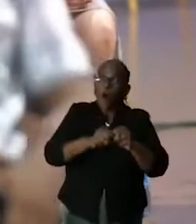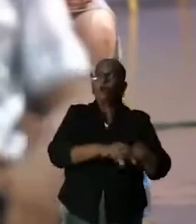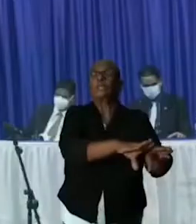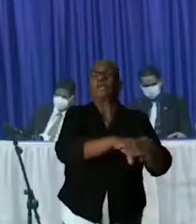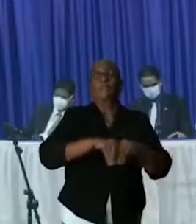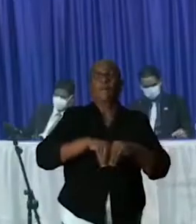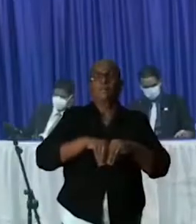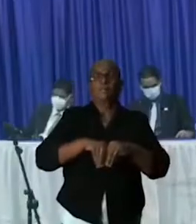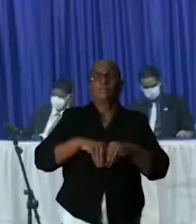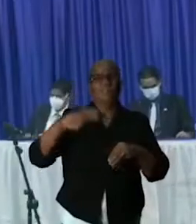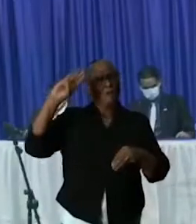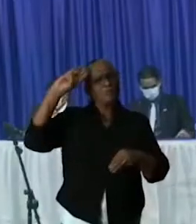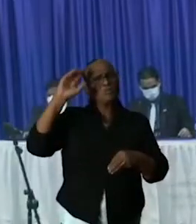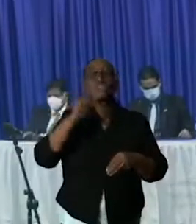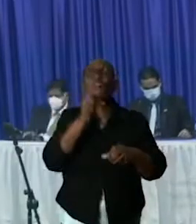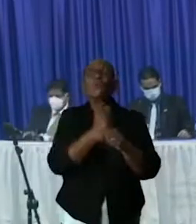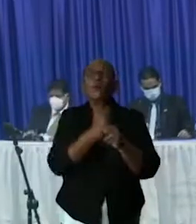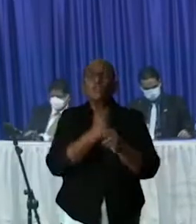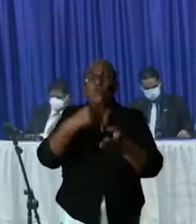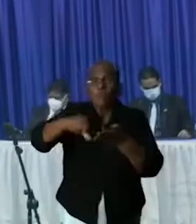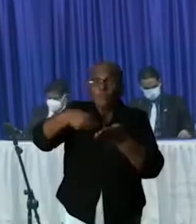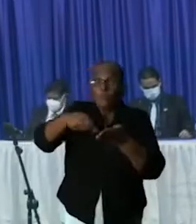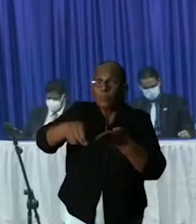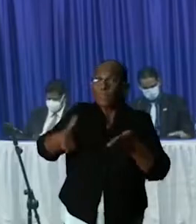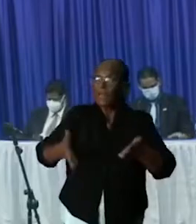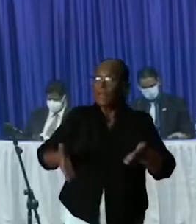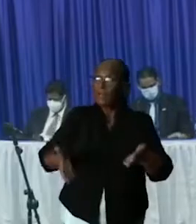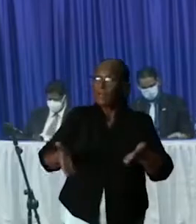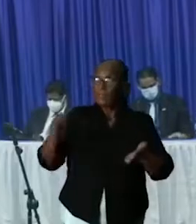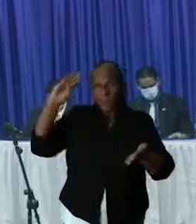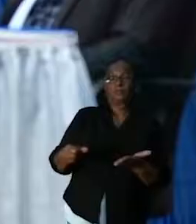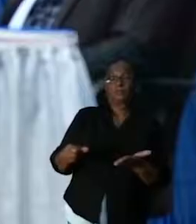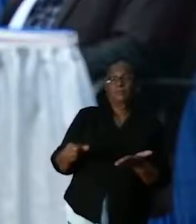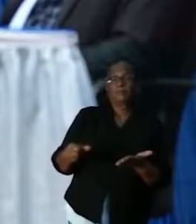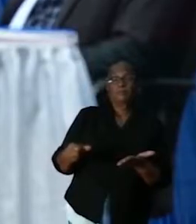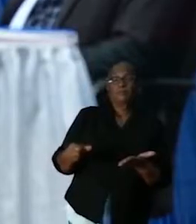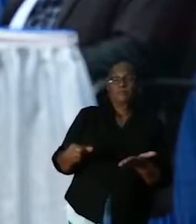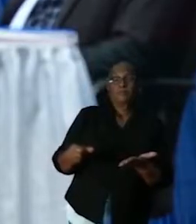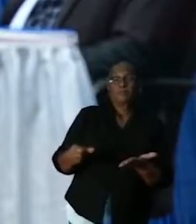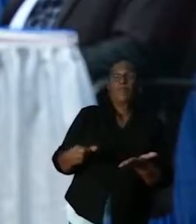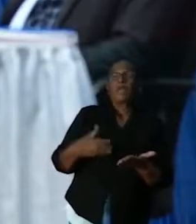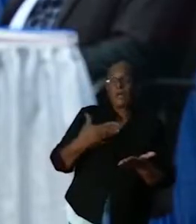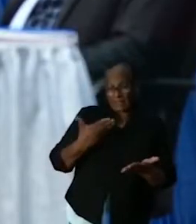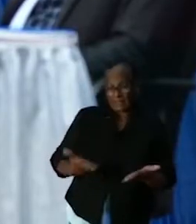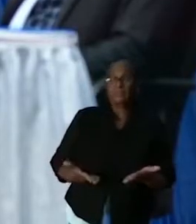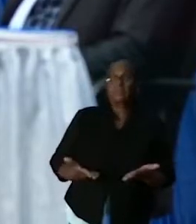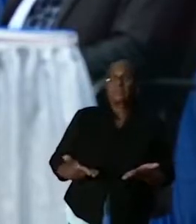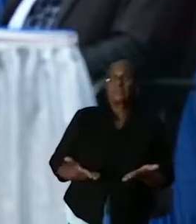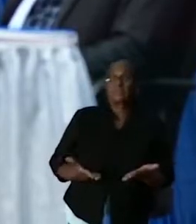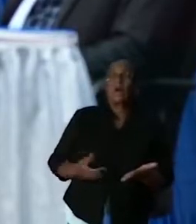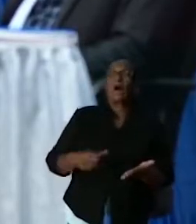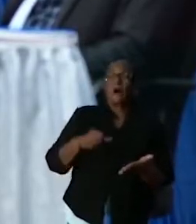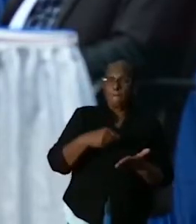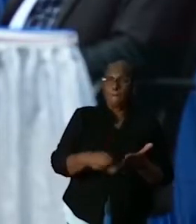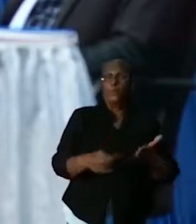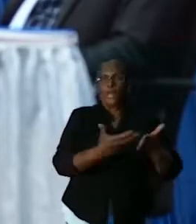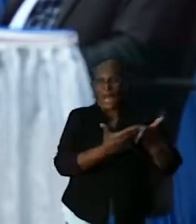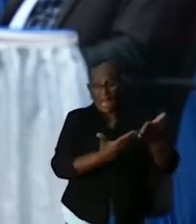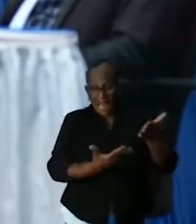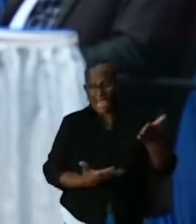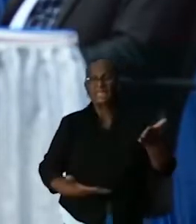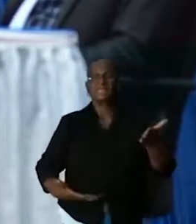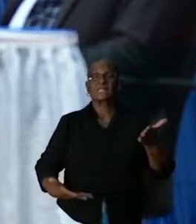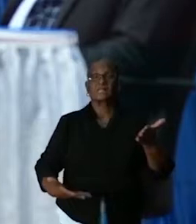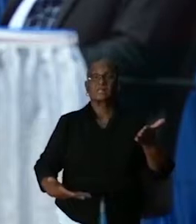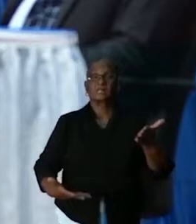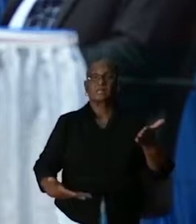maatregelen? Gaan er eindelijk boete uitgegeven worden door de politie? Er is een boetelijst gepubliceerd, die